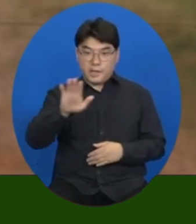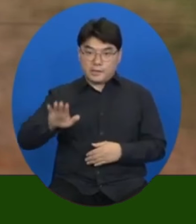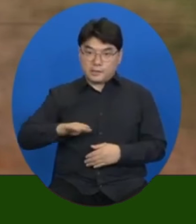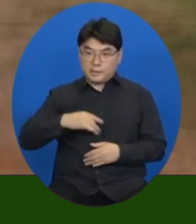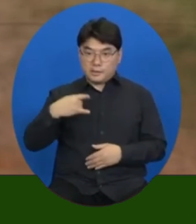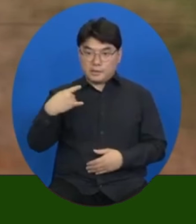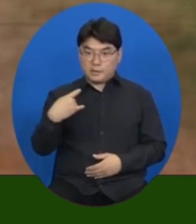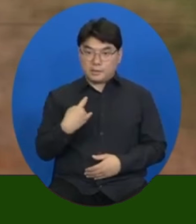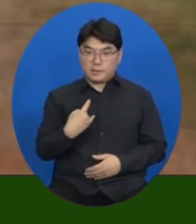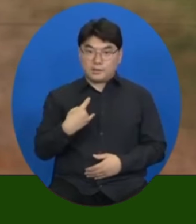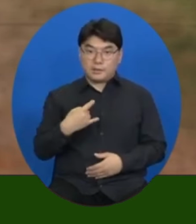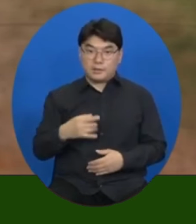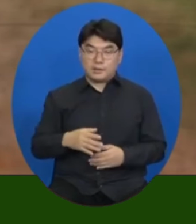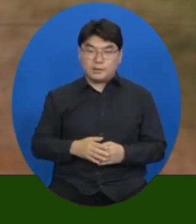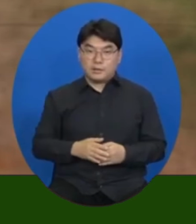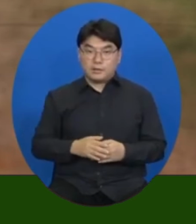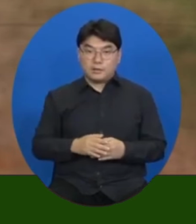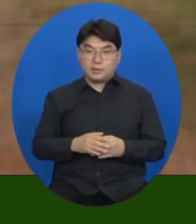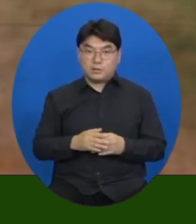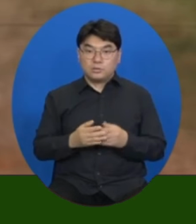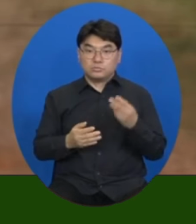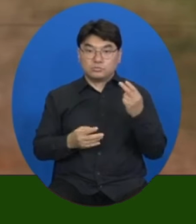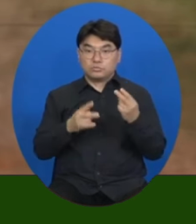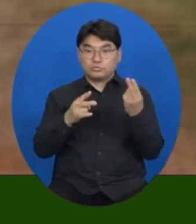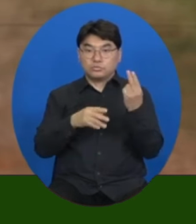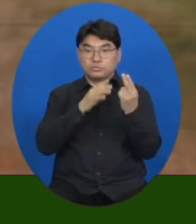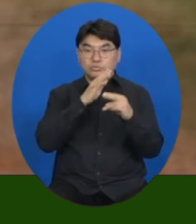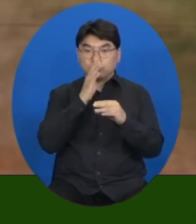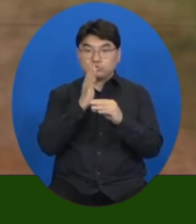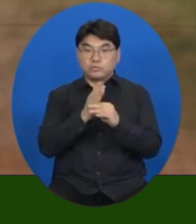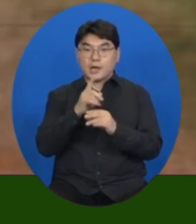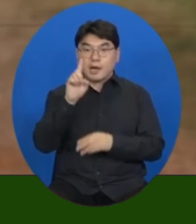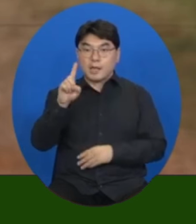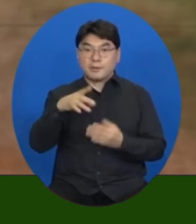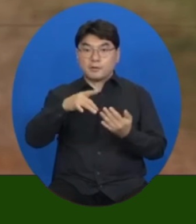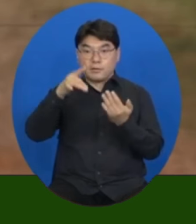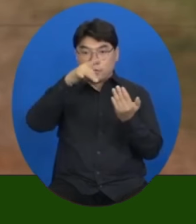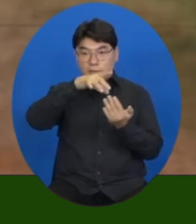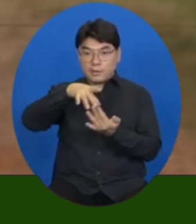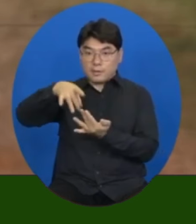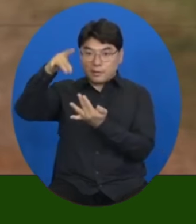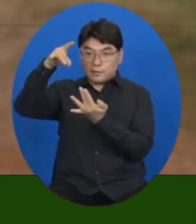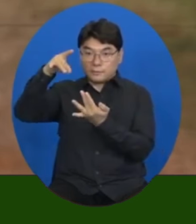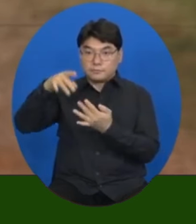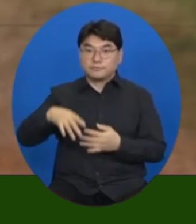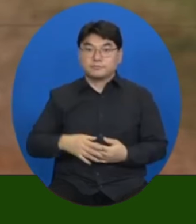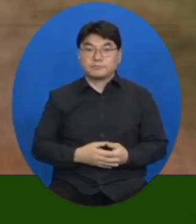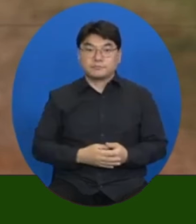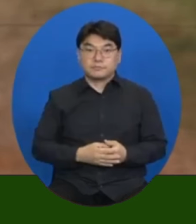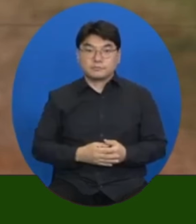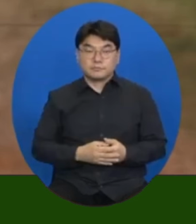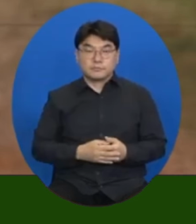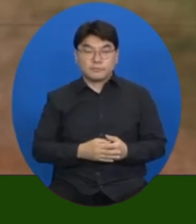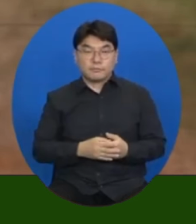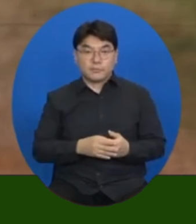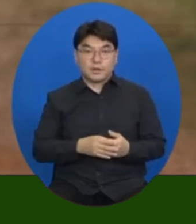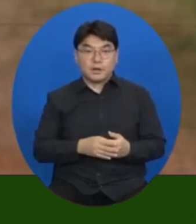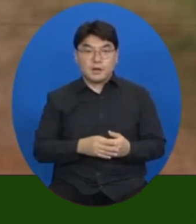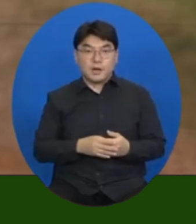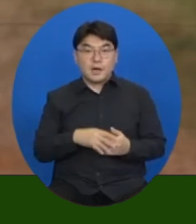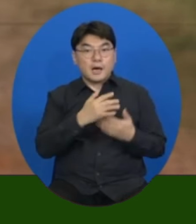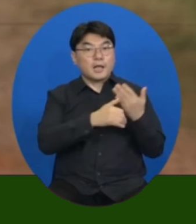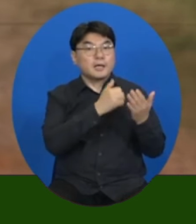하여금 둘 중에 하나만 선택하게끔 만듭니다 정말 그분이 그분의 주장대로